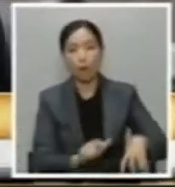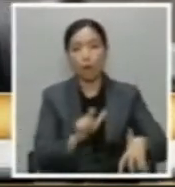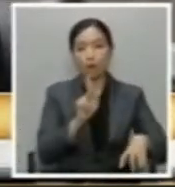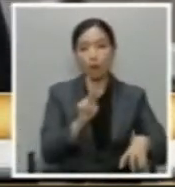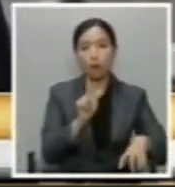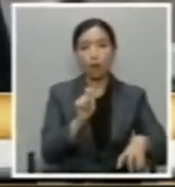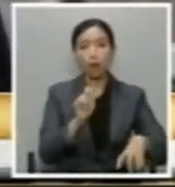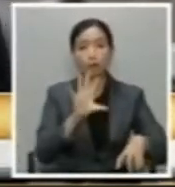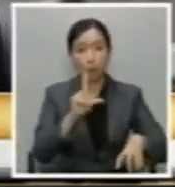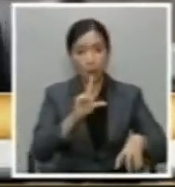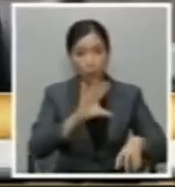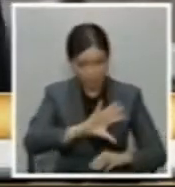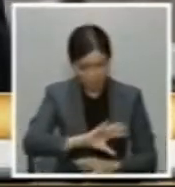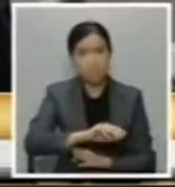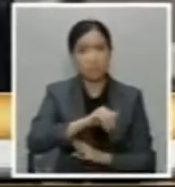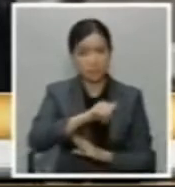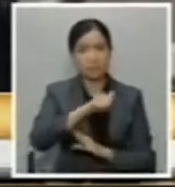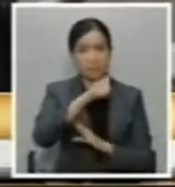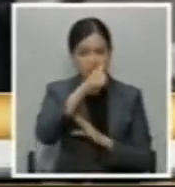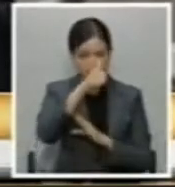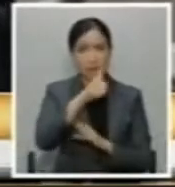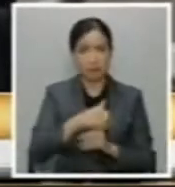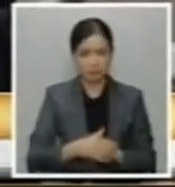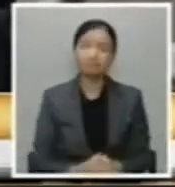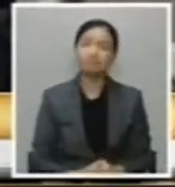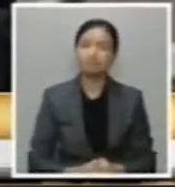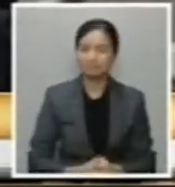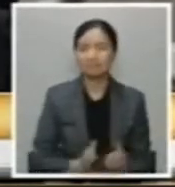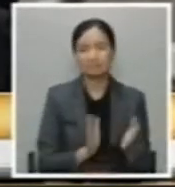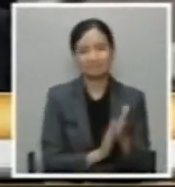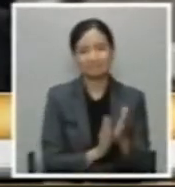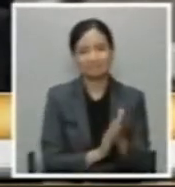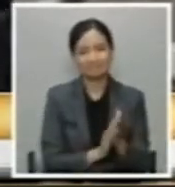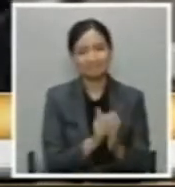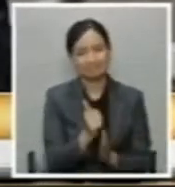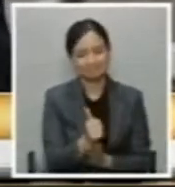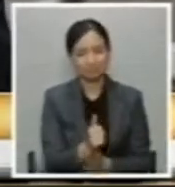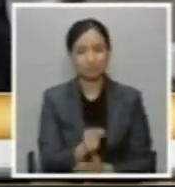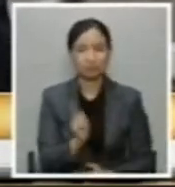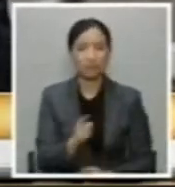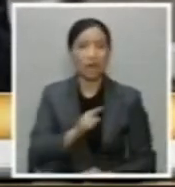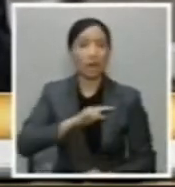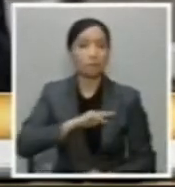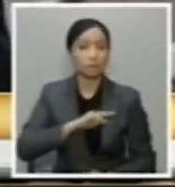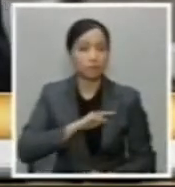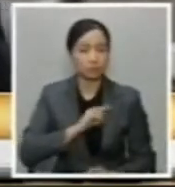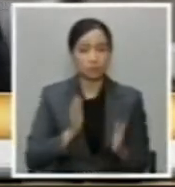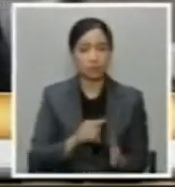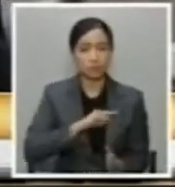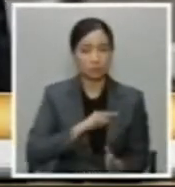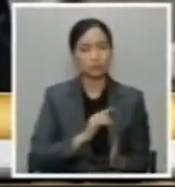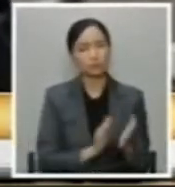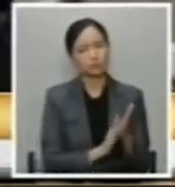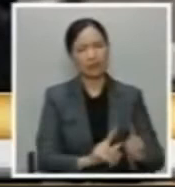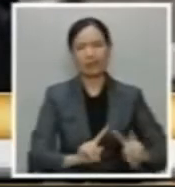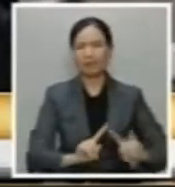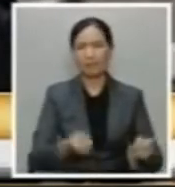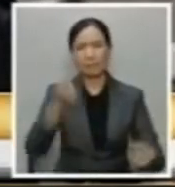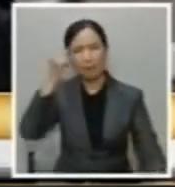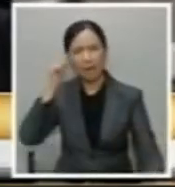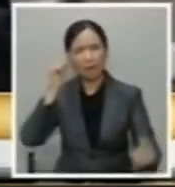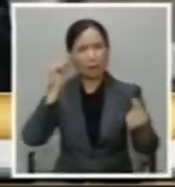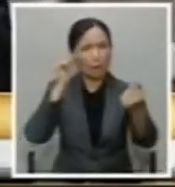าดีขึ้นมากเลยนะครับในช่วงปีที่ผ่านมาก็ขอชมเชยผู้ที่รับผิดชอบแต่ก็ยังห่างไกลเป้าหม